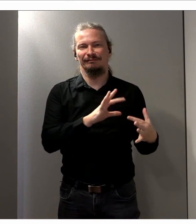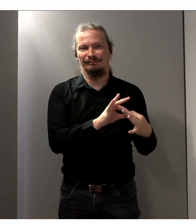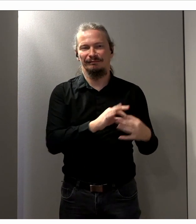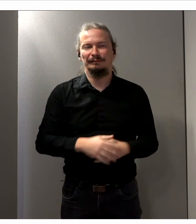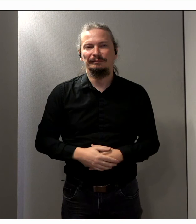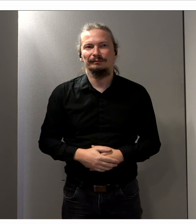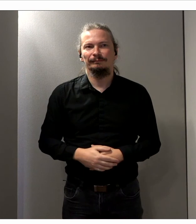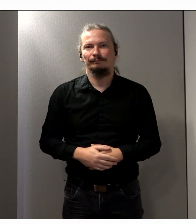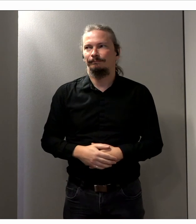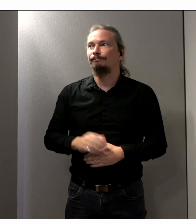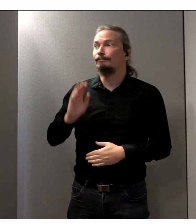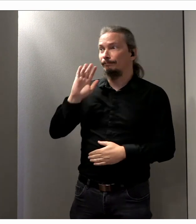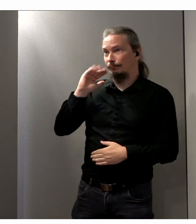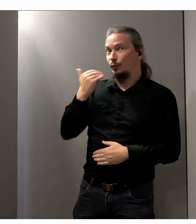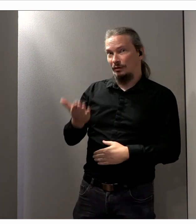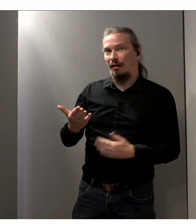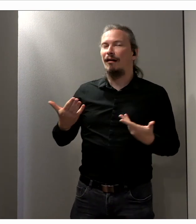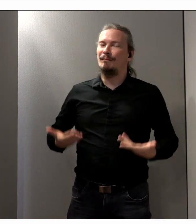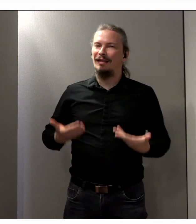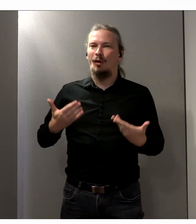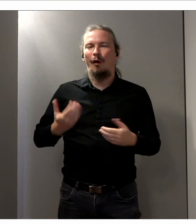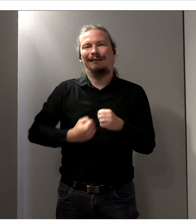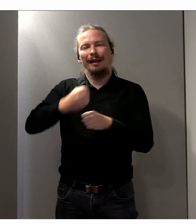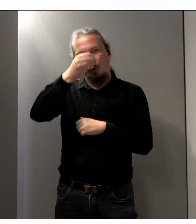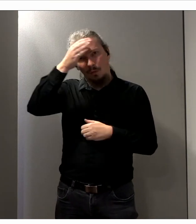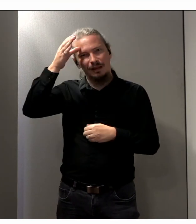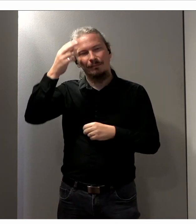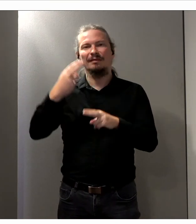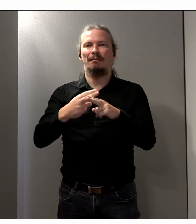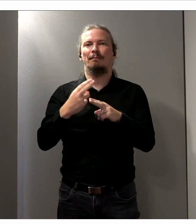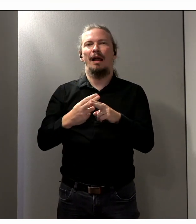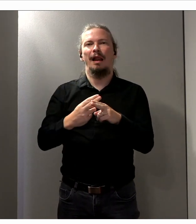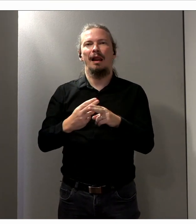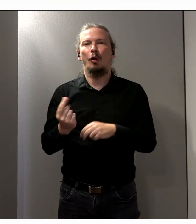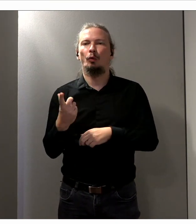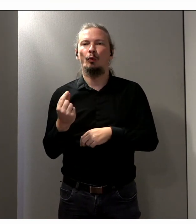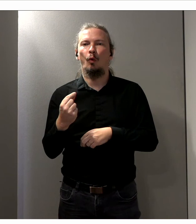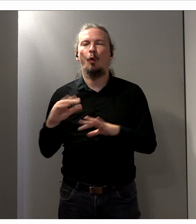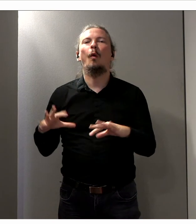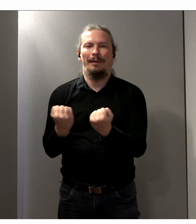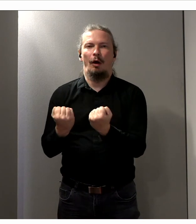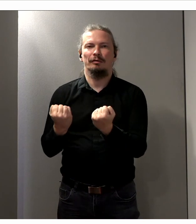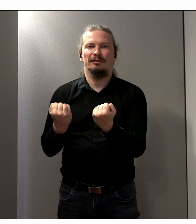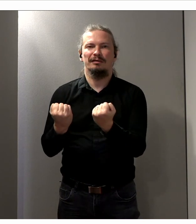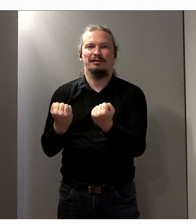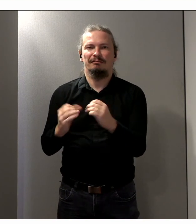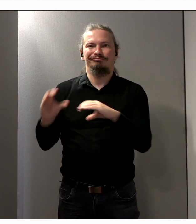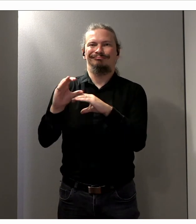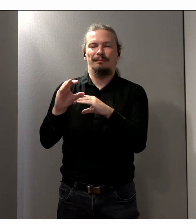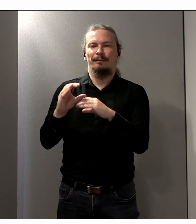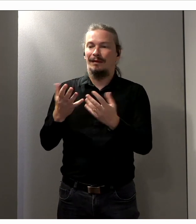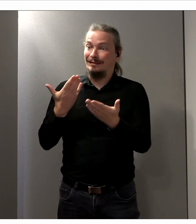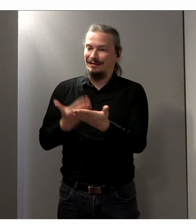Et c'est pourquoi on en est arrivé à conceptualiser officiellement le duo de compétences pour que ça puisse être un